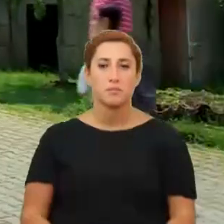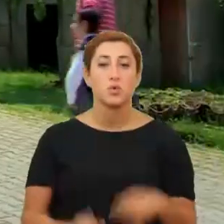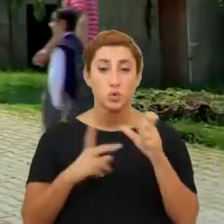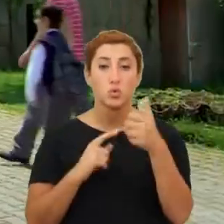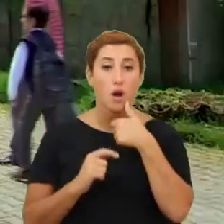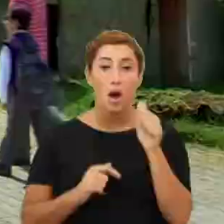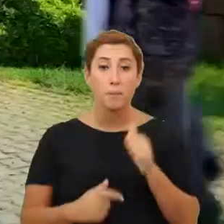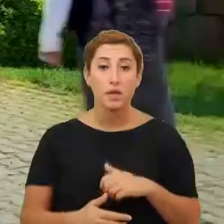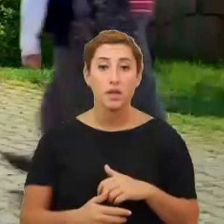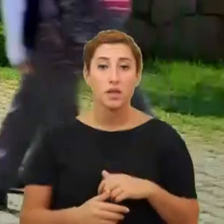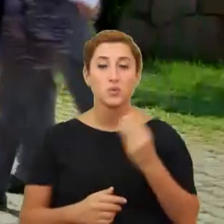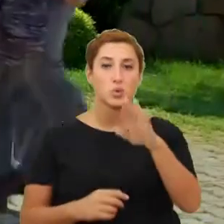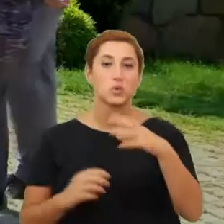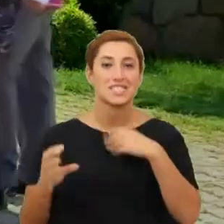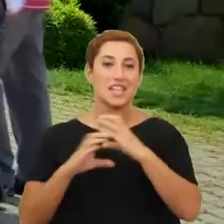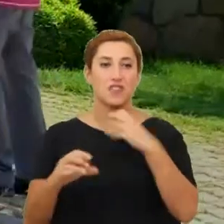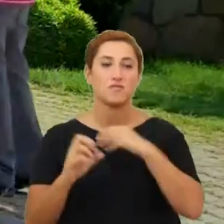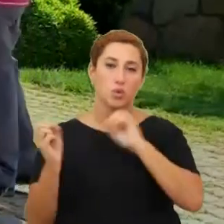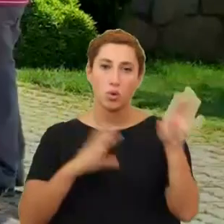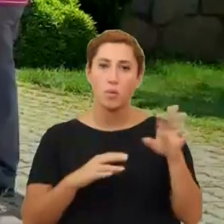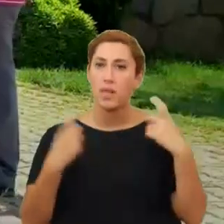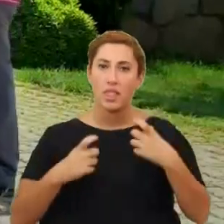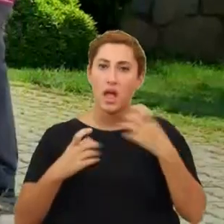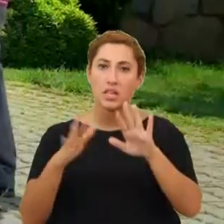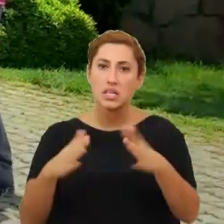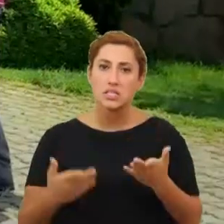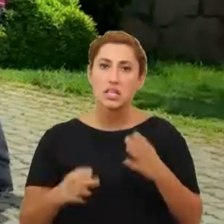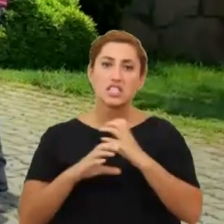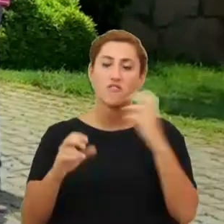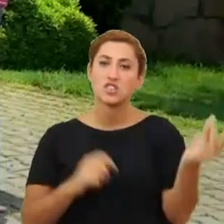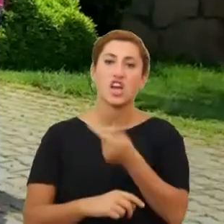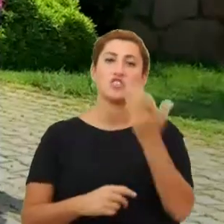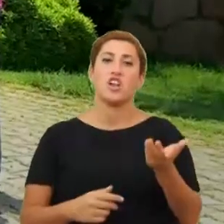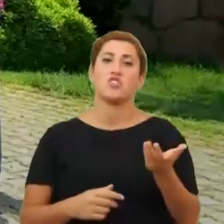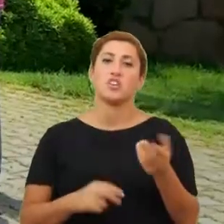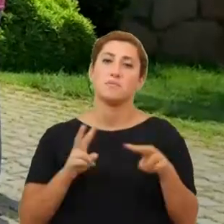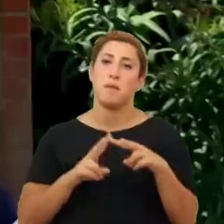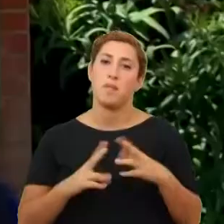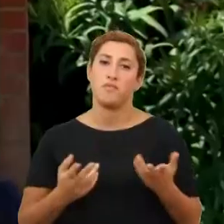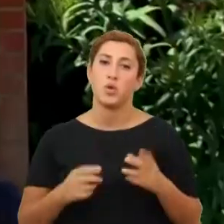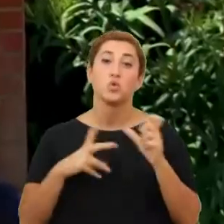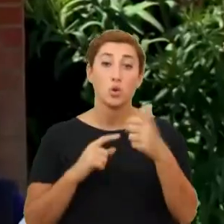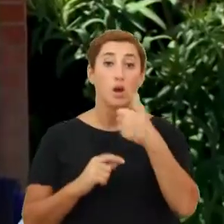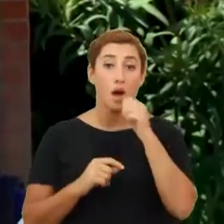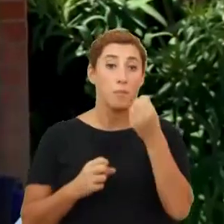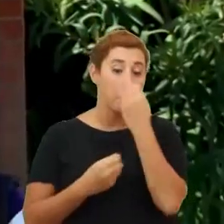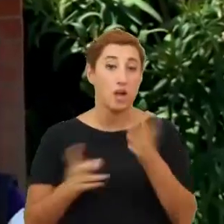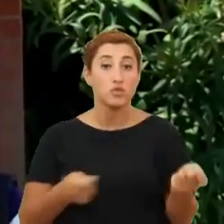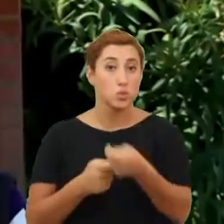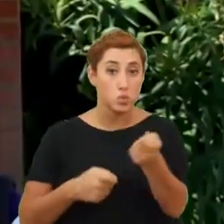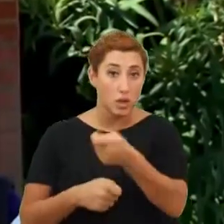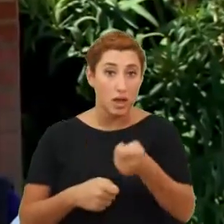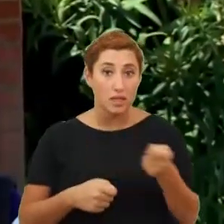Şükrü abi, Cinyör'ü servise götürüyorum ben. Oğlum nerede kaldın ya? Servisi kaçıracaksınız Mehmet ya. Şükrü abi, bahçeyi